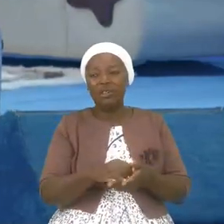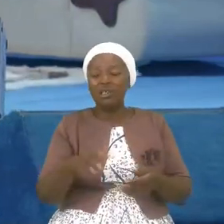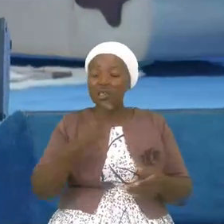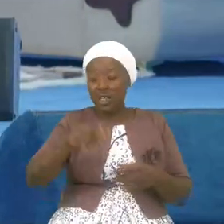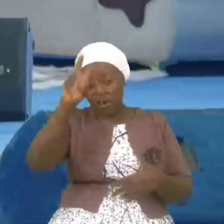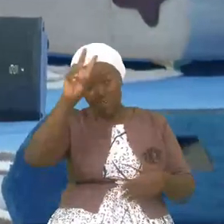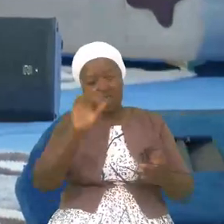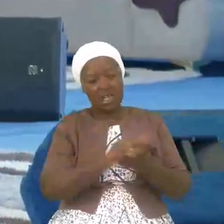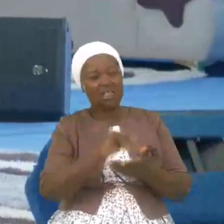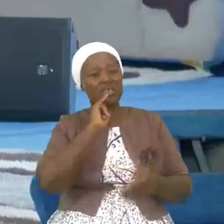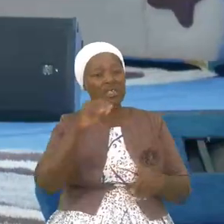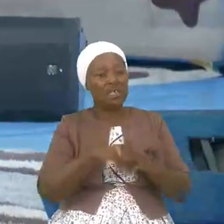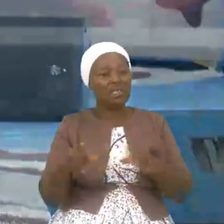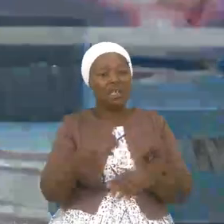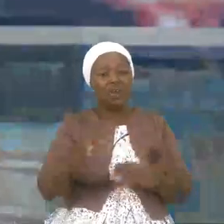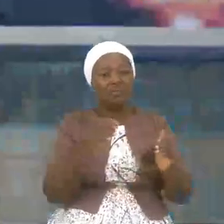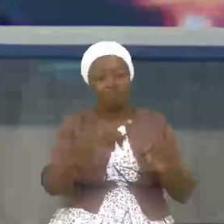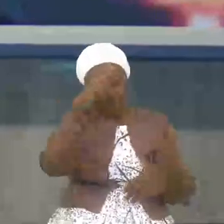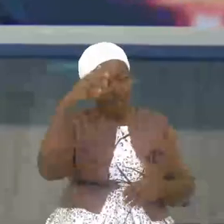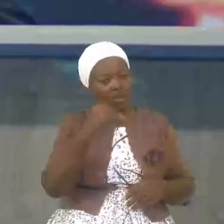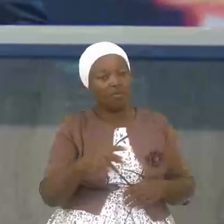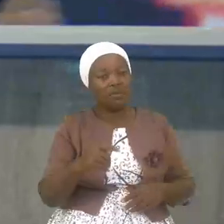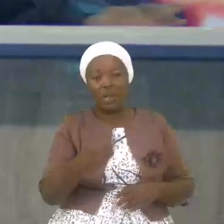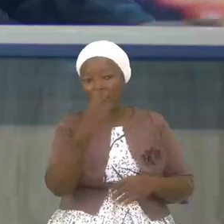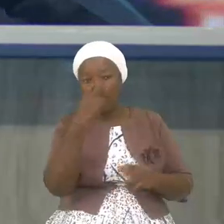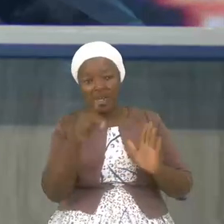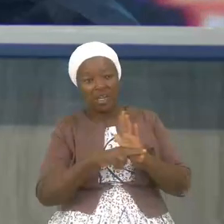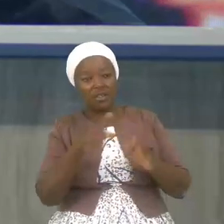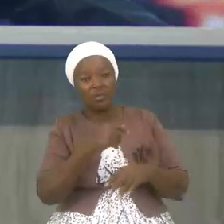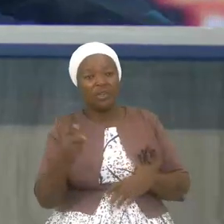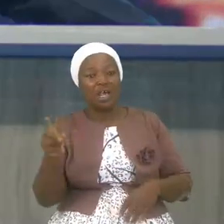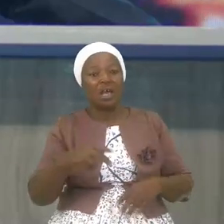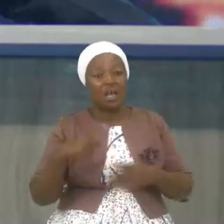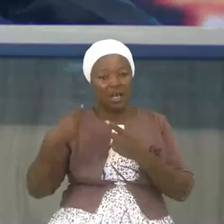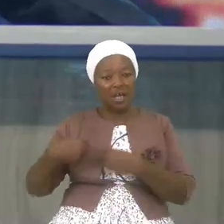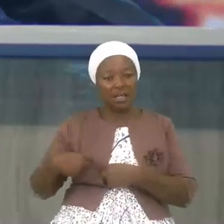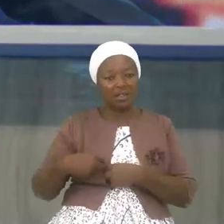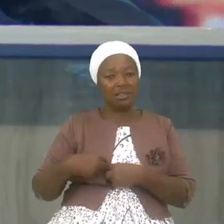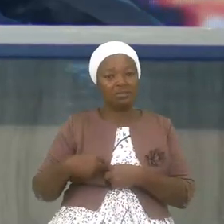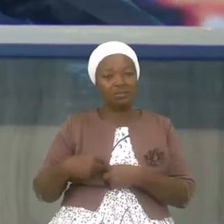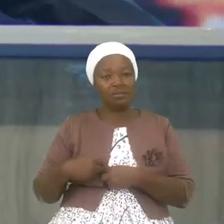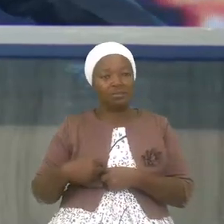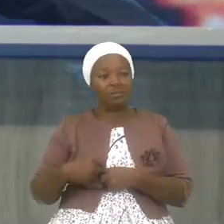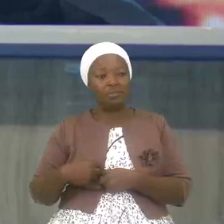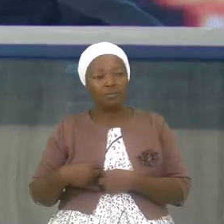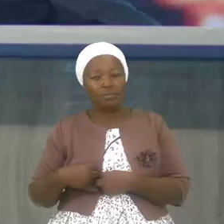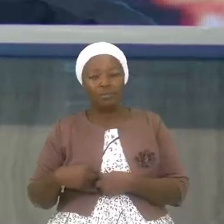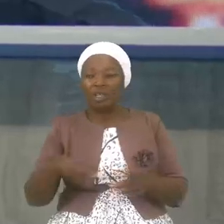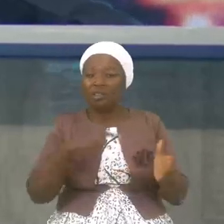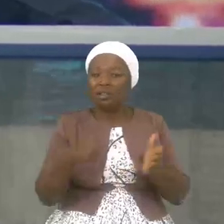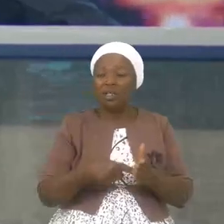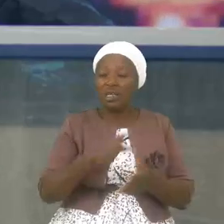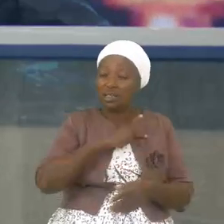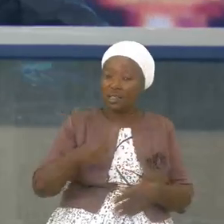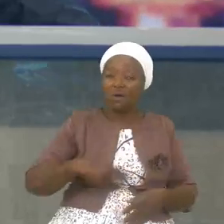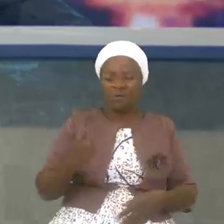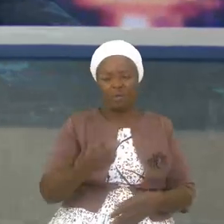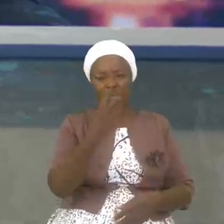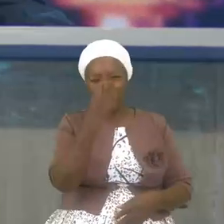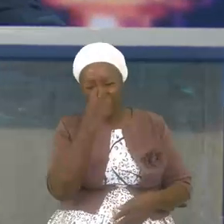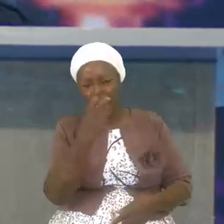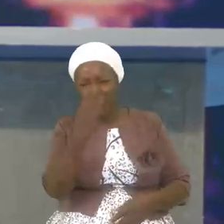de l'endurcissement de leur cœur. Belshazzar était aveugle.